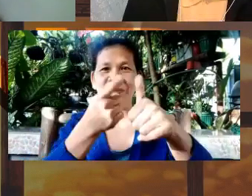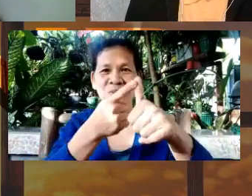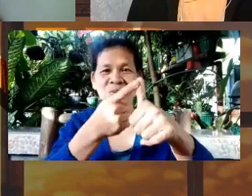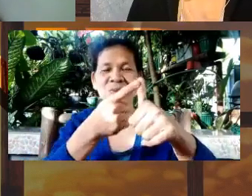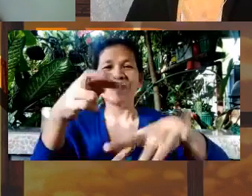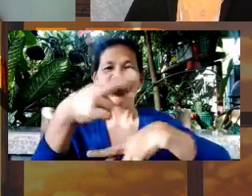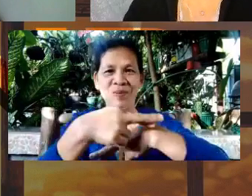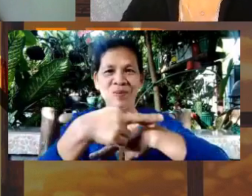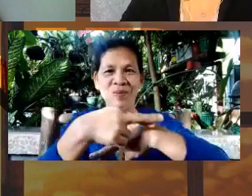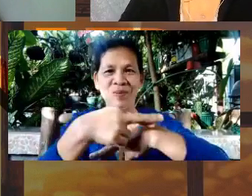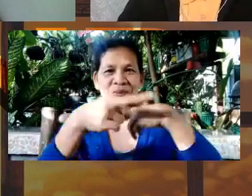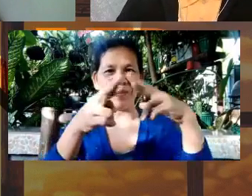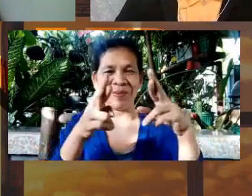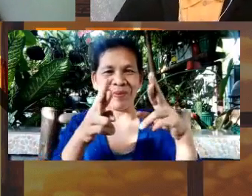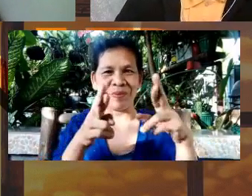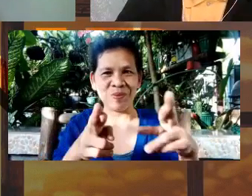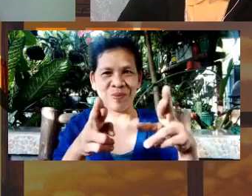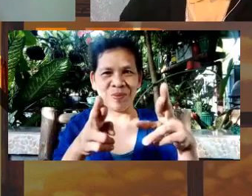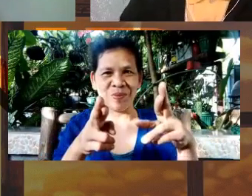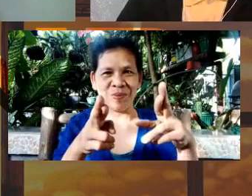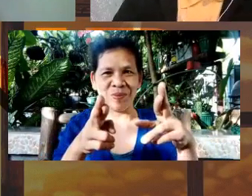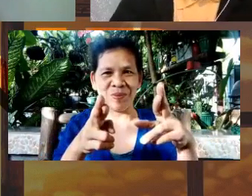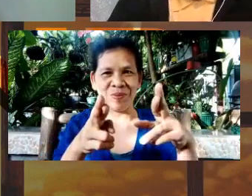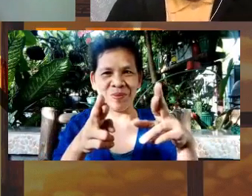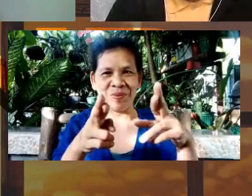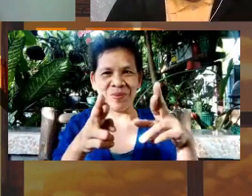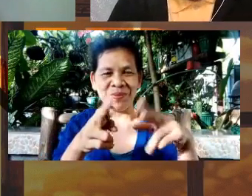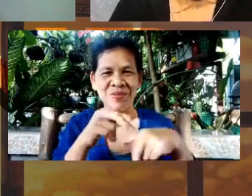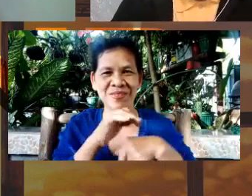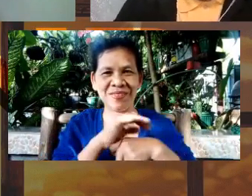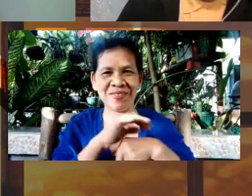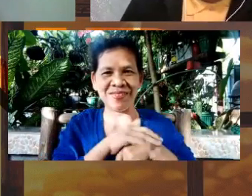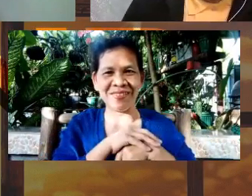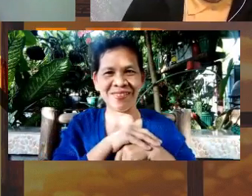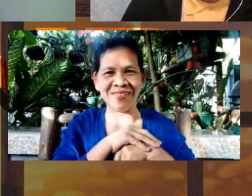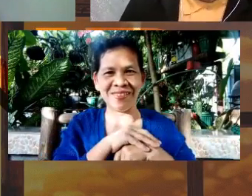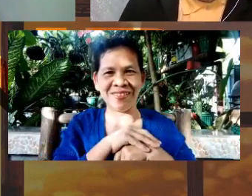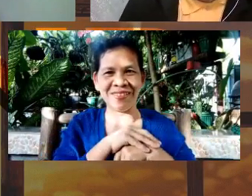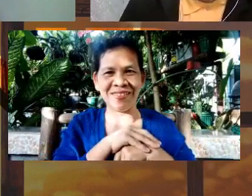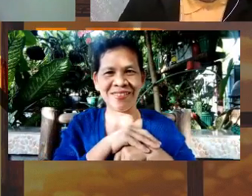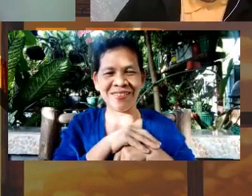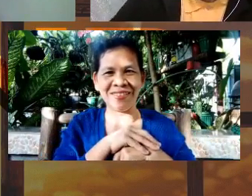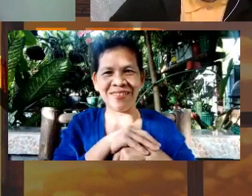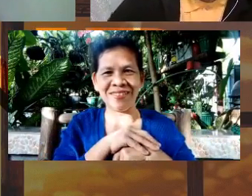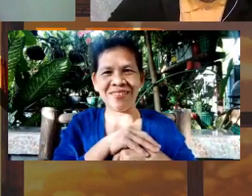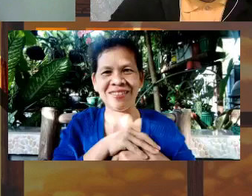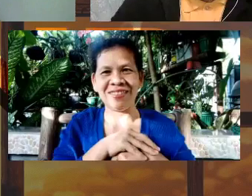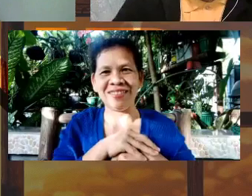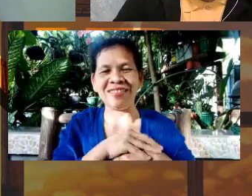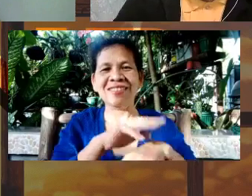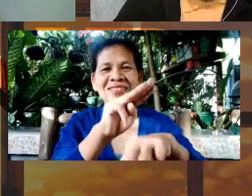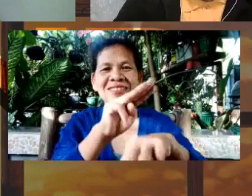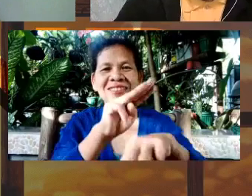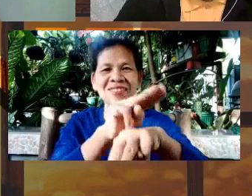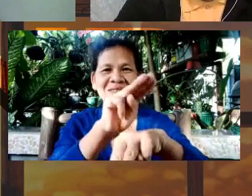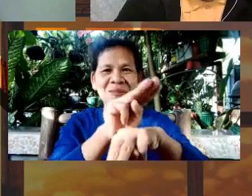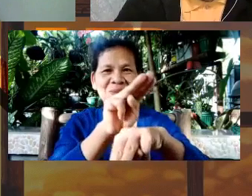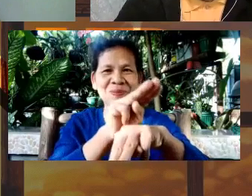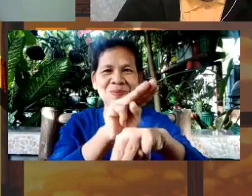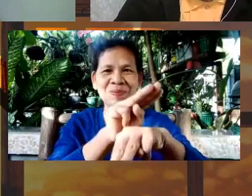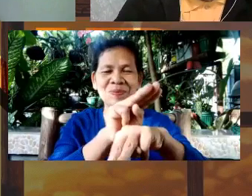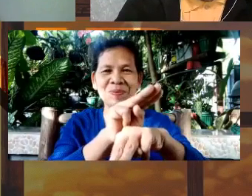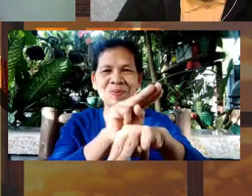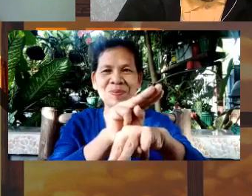na tinatawag. Ang iba, ang tawag ng iba, compartment. So ang tinutukoy po yung ministeryo ng